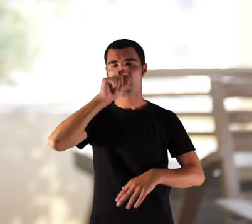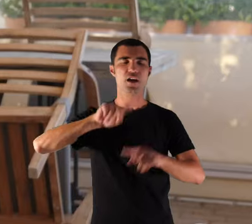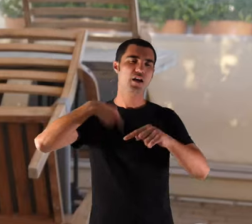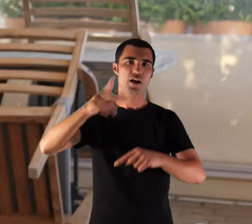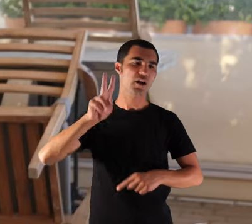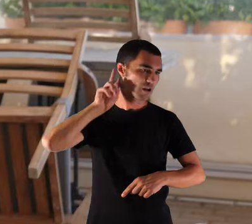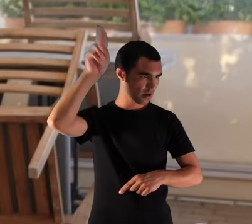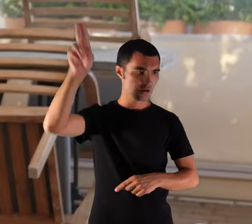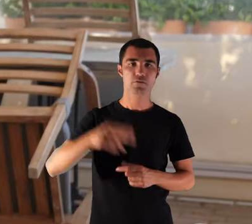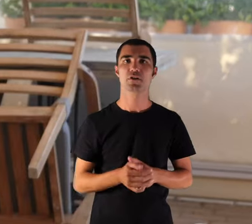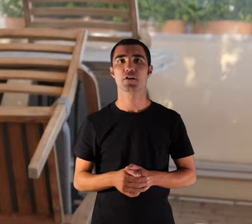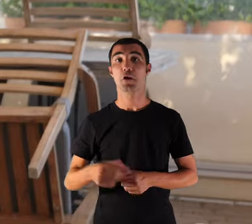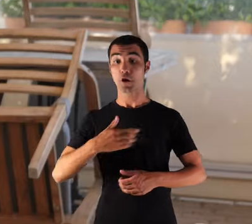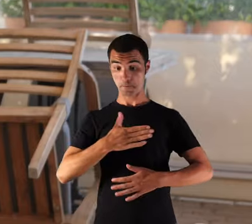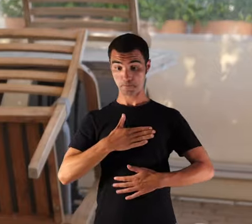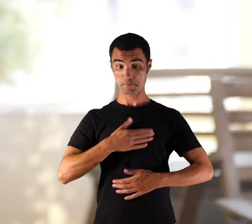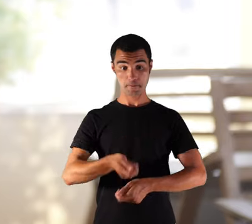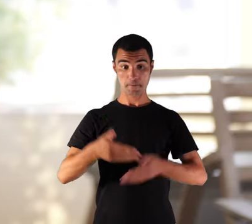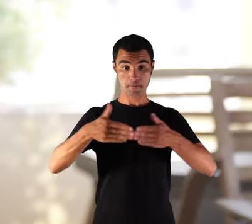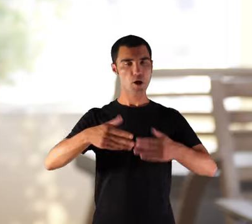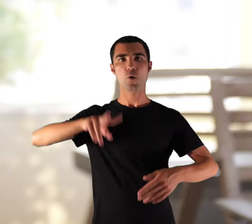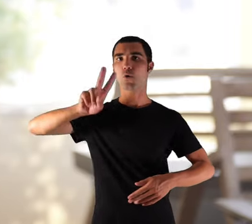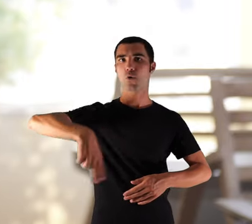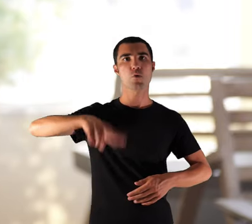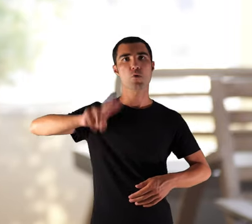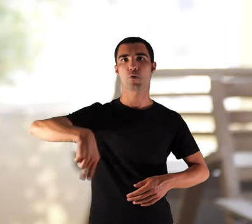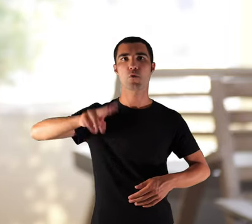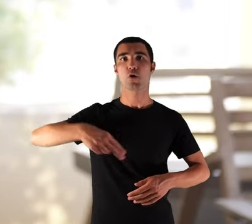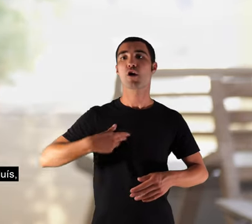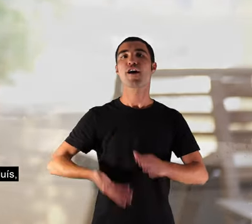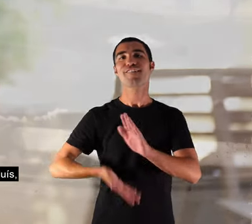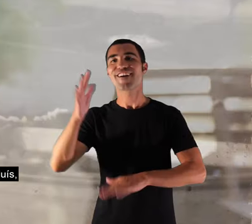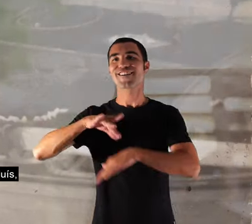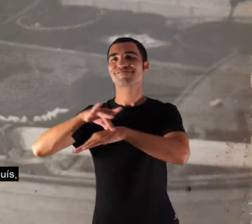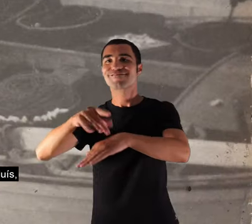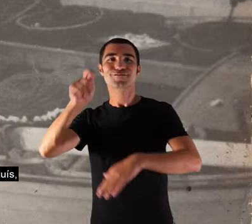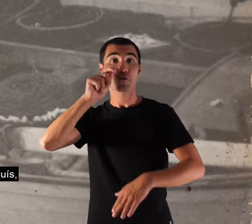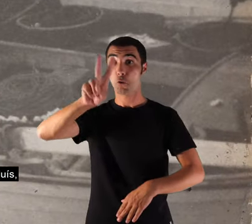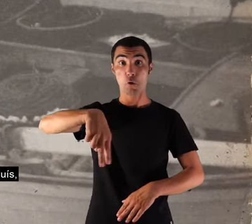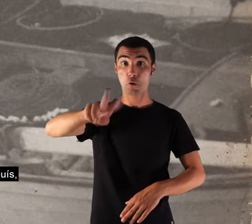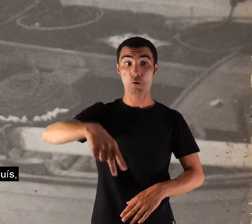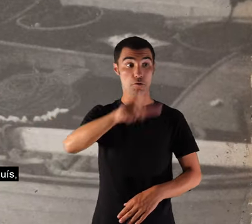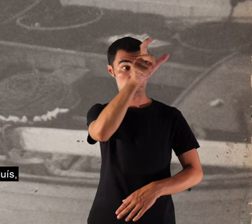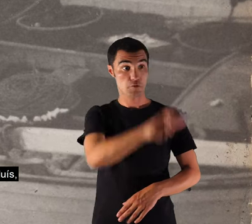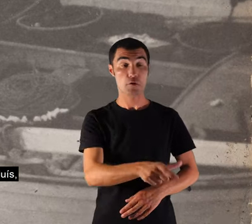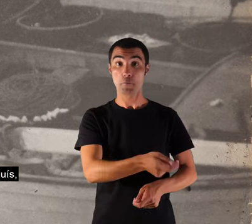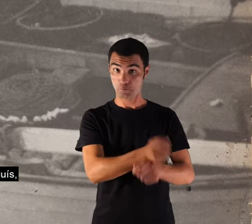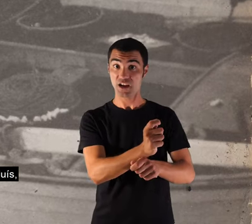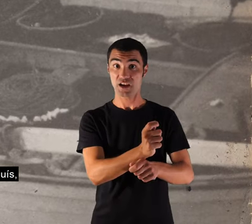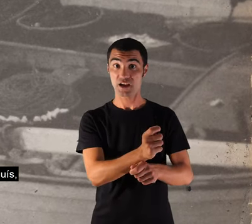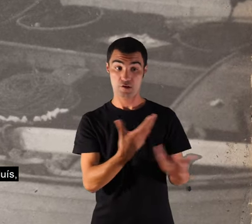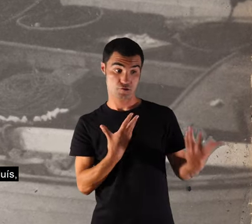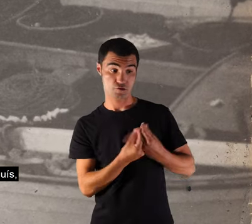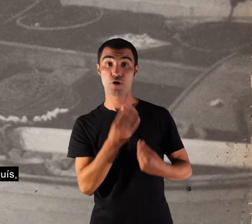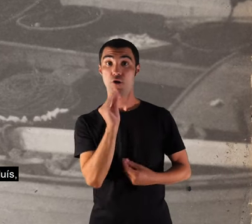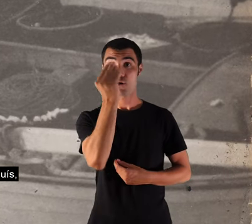jubilar. Mai vaig tenir una barca en propietat, mai. No em vaig fer mai excursions. Hi havia un jove que pescava amb nosaltres, li deia